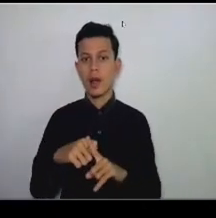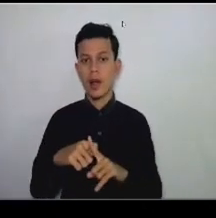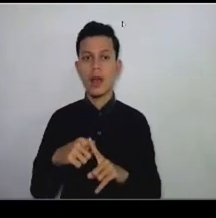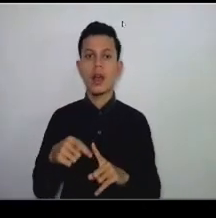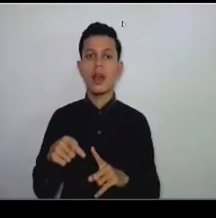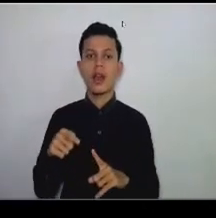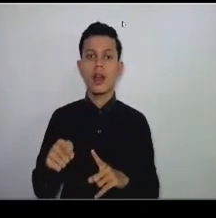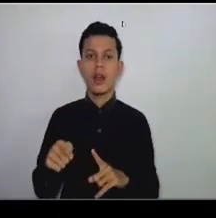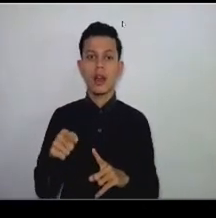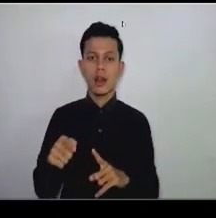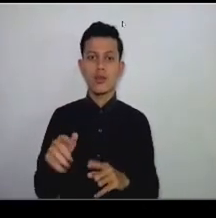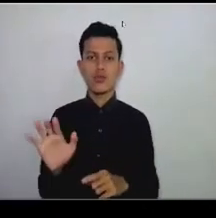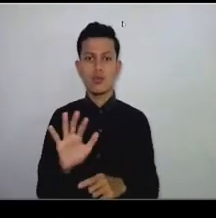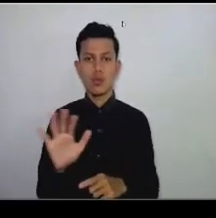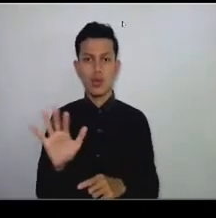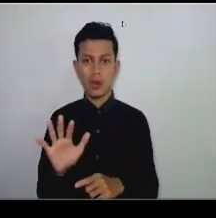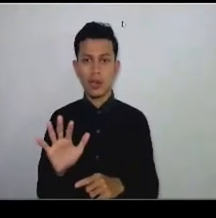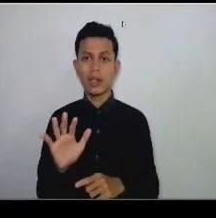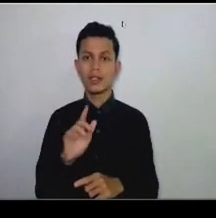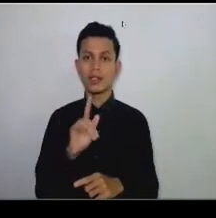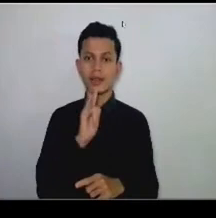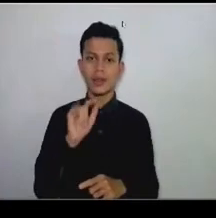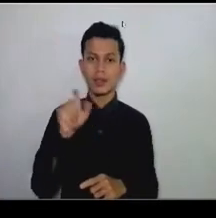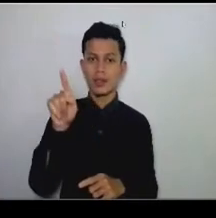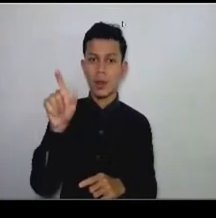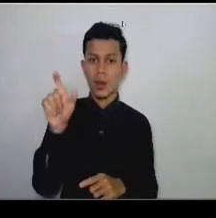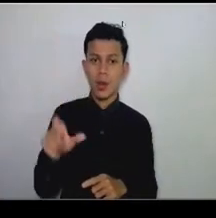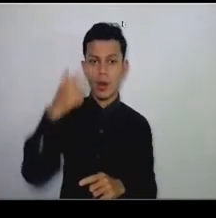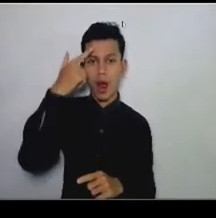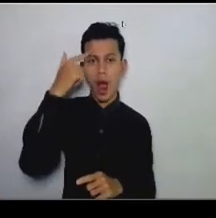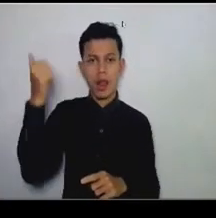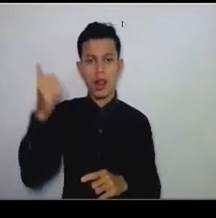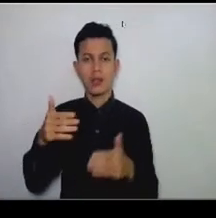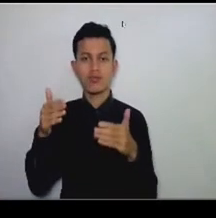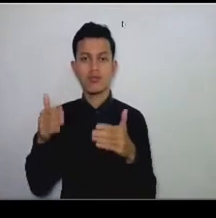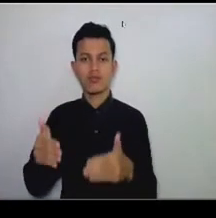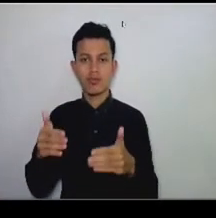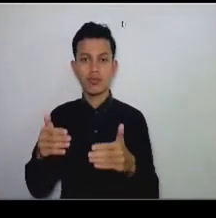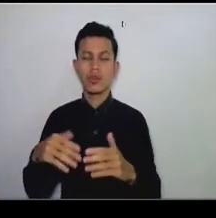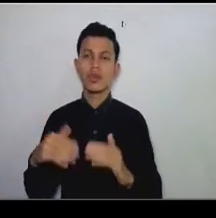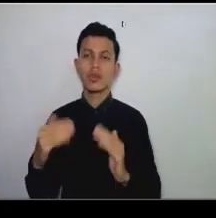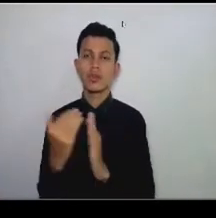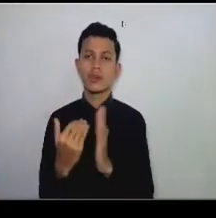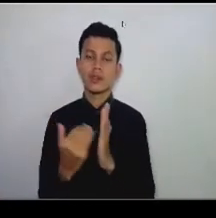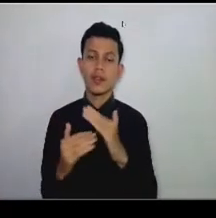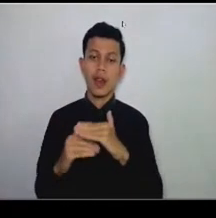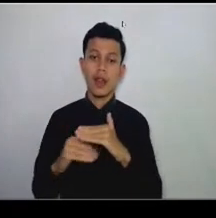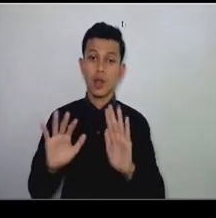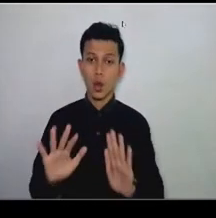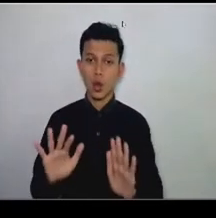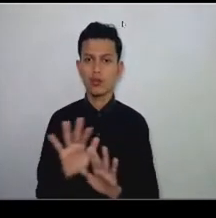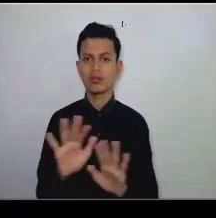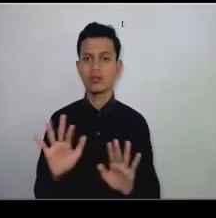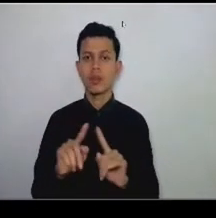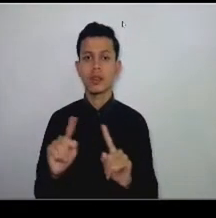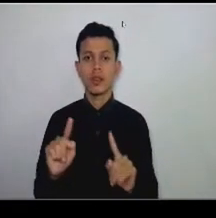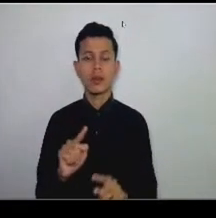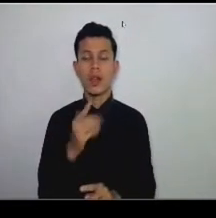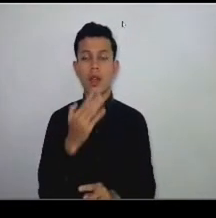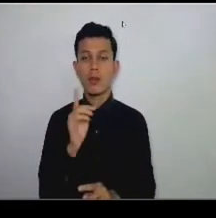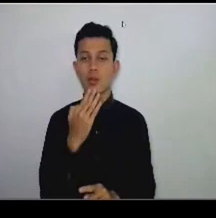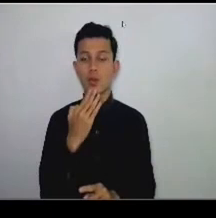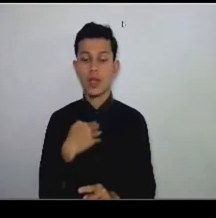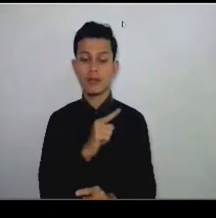konstitusi bukanlah semata-mata kepakarannya dalam bidang konstitusi dan ketatanegaraan melainkan juga kepribadian